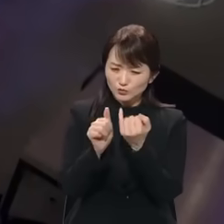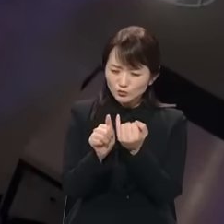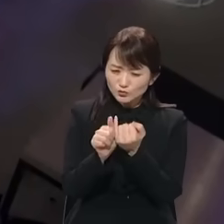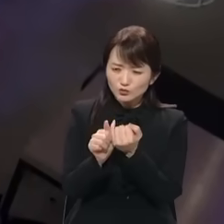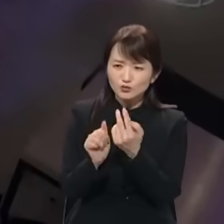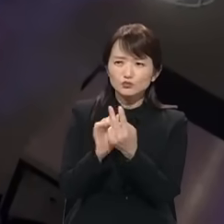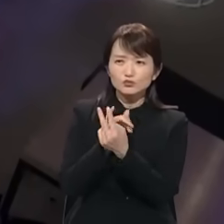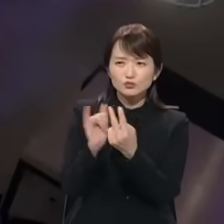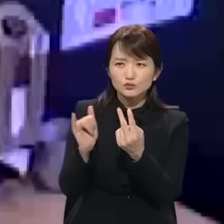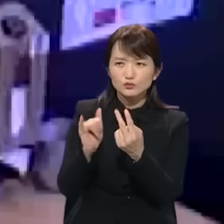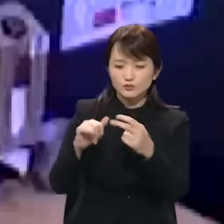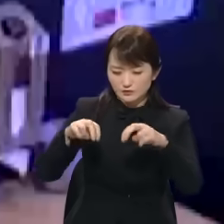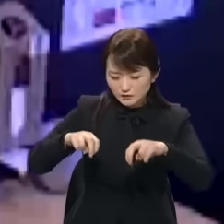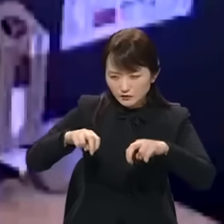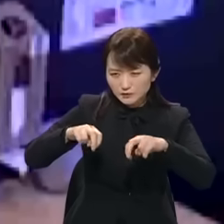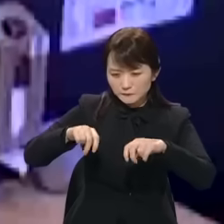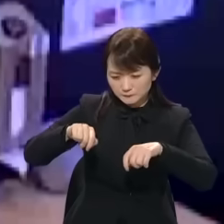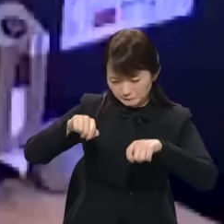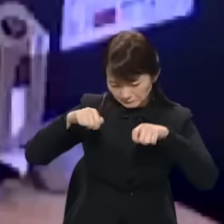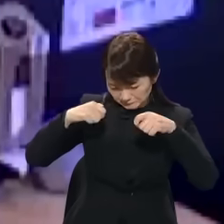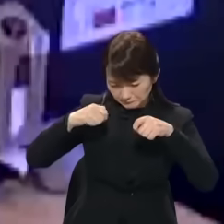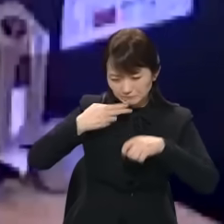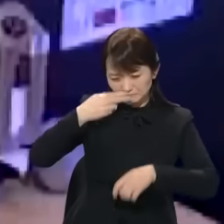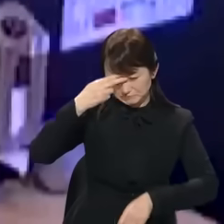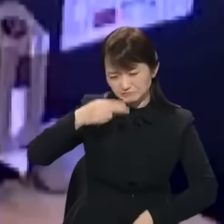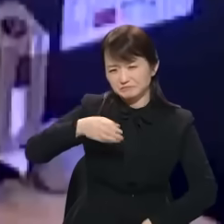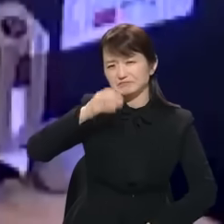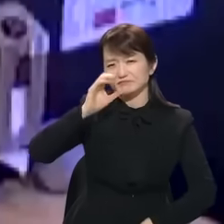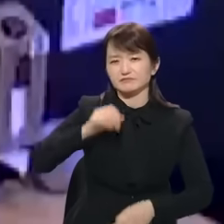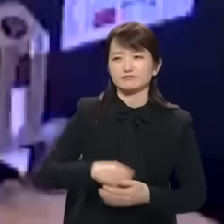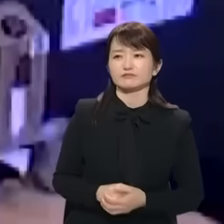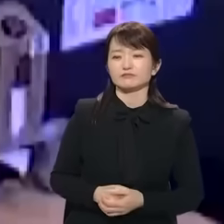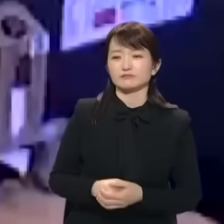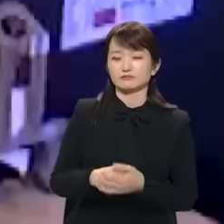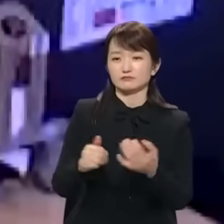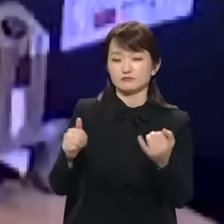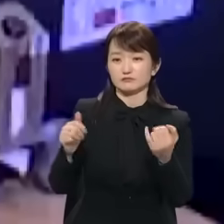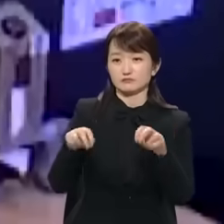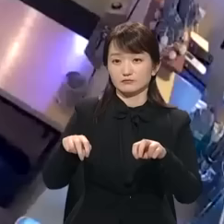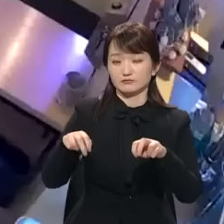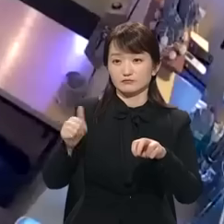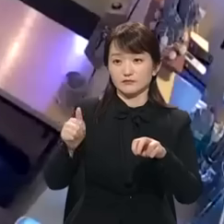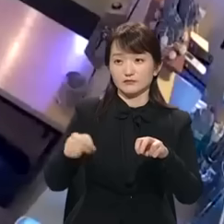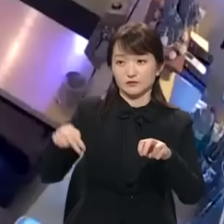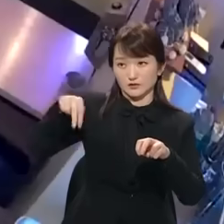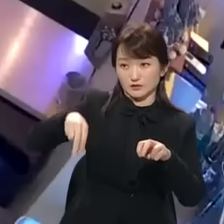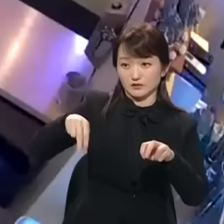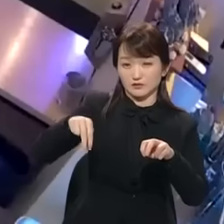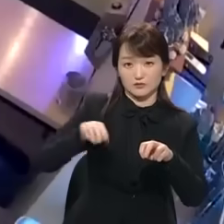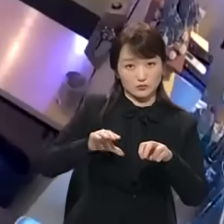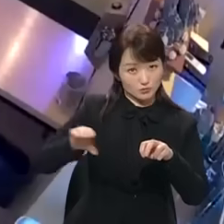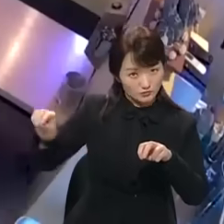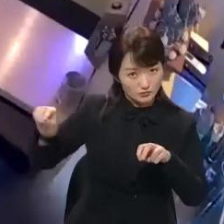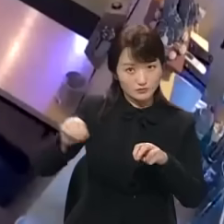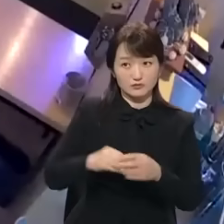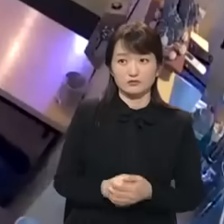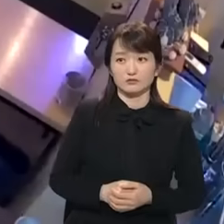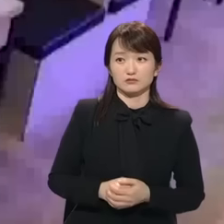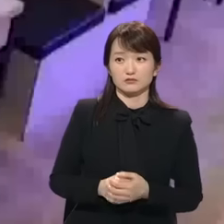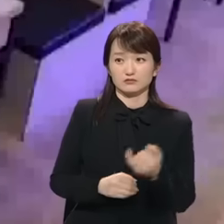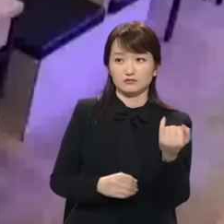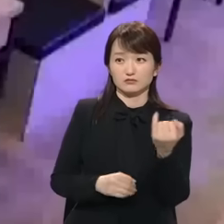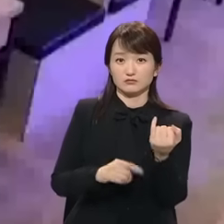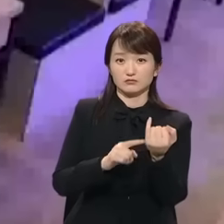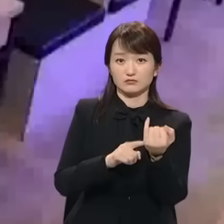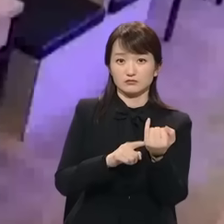남녀 식사와 음주까지 아 좋다 남성 벌떡 일어나지 바깥으로 퇴장합니다 자 홀로 남은